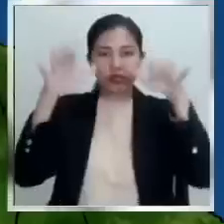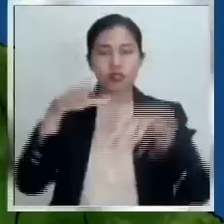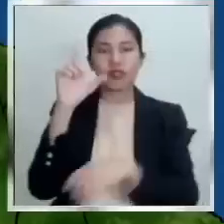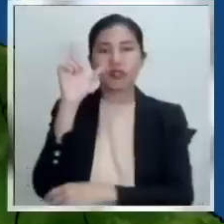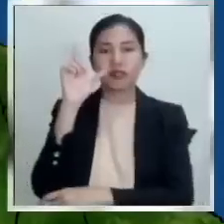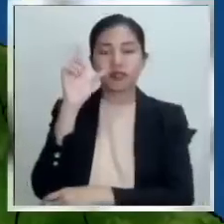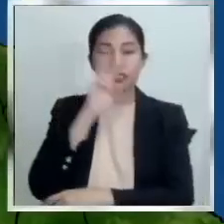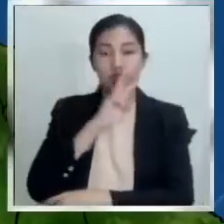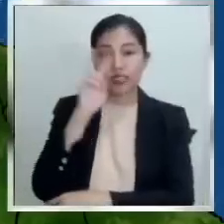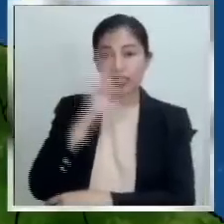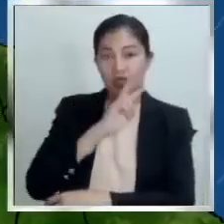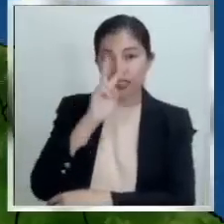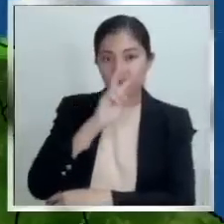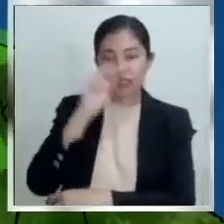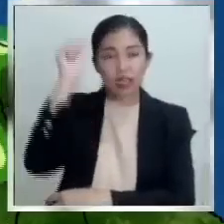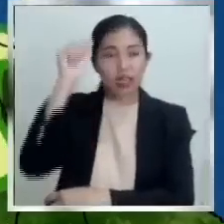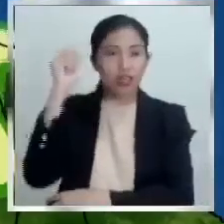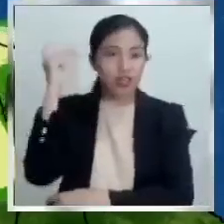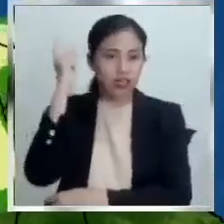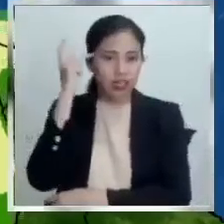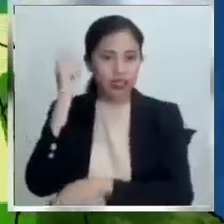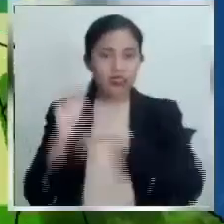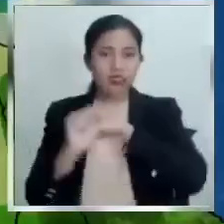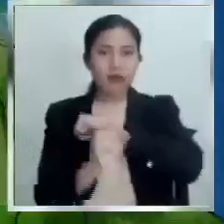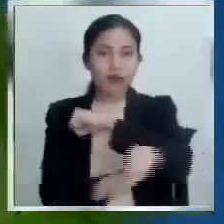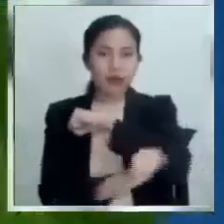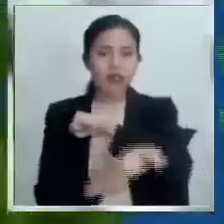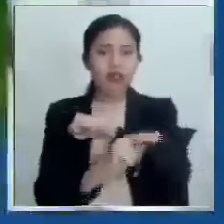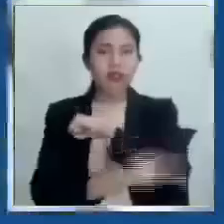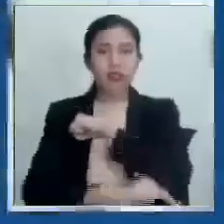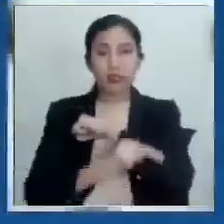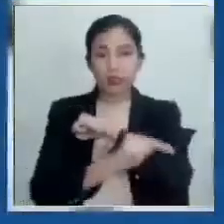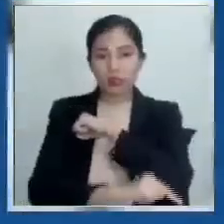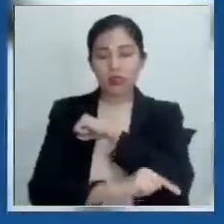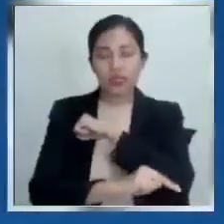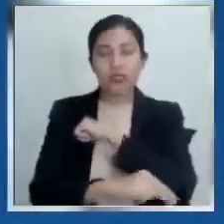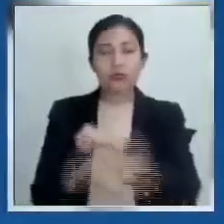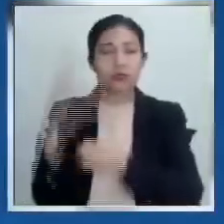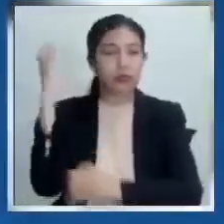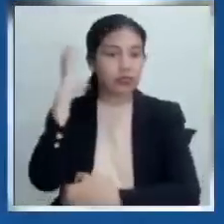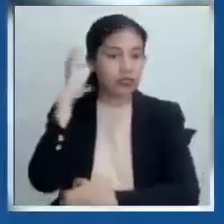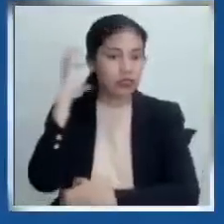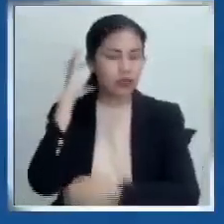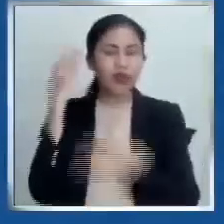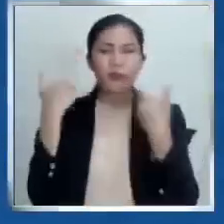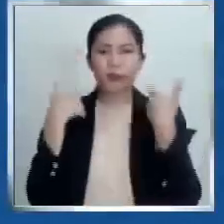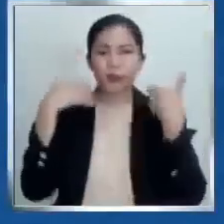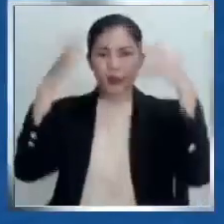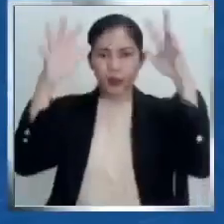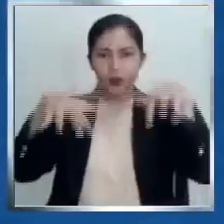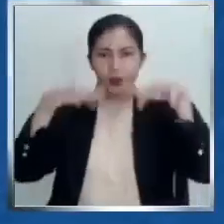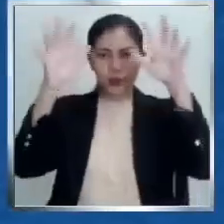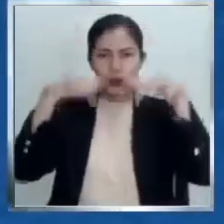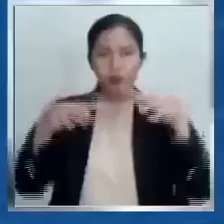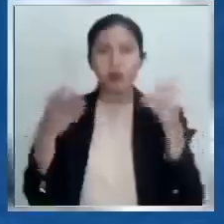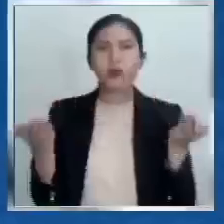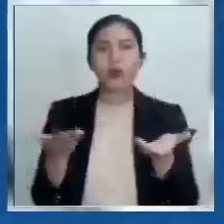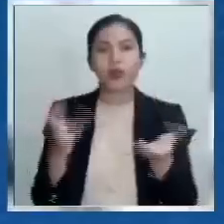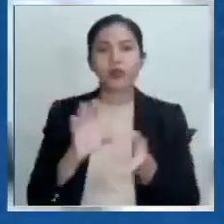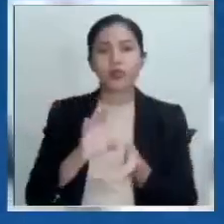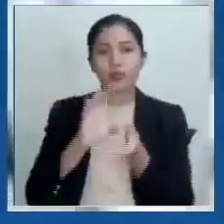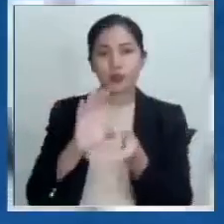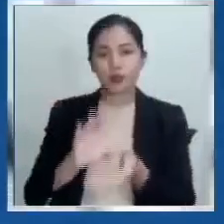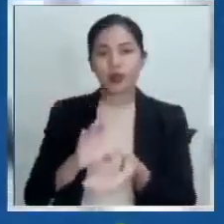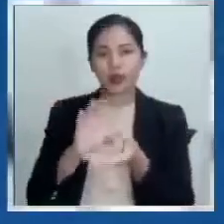ilang bahagi ng Samar at Negros. Sa Mindanao naman, mataas din ang tsansa ng ulan sa ilang bahagi ng Zamboanga Peninsula,